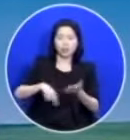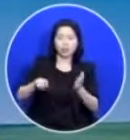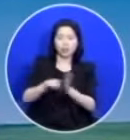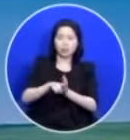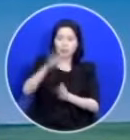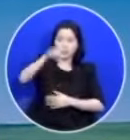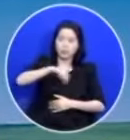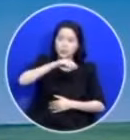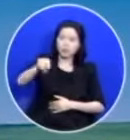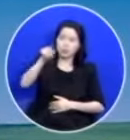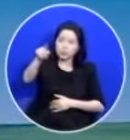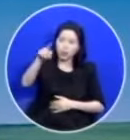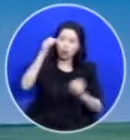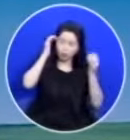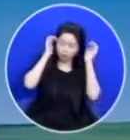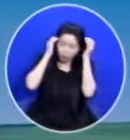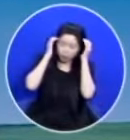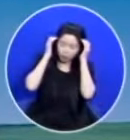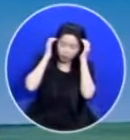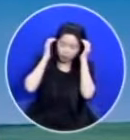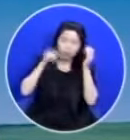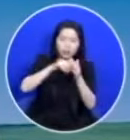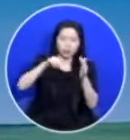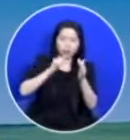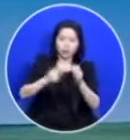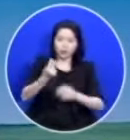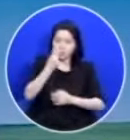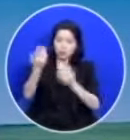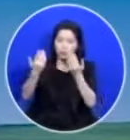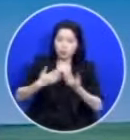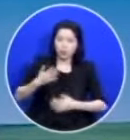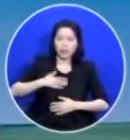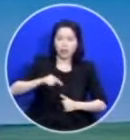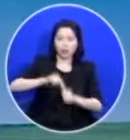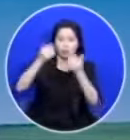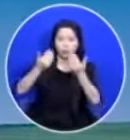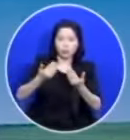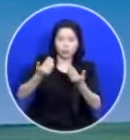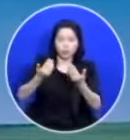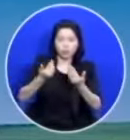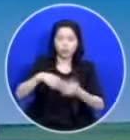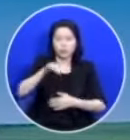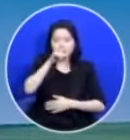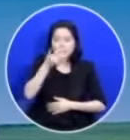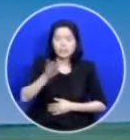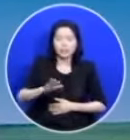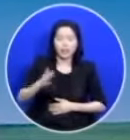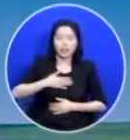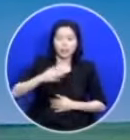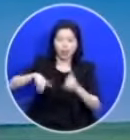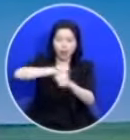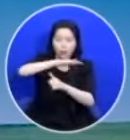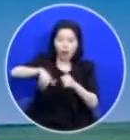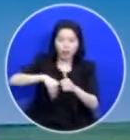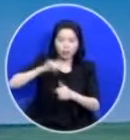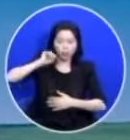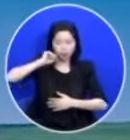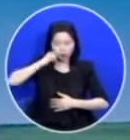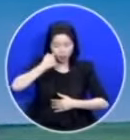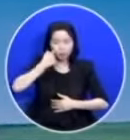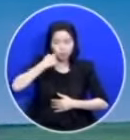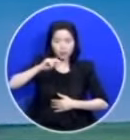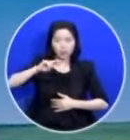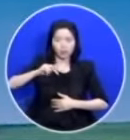저 고통 가운데 생명을 주어 나를 구원하는데 내 환경이 이렇게 어렵다고 내가 주님을